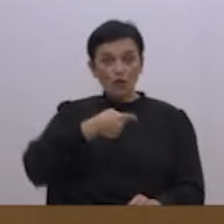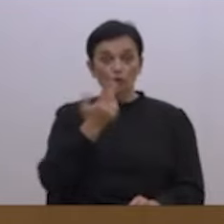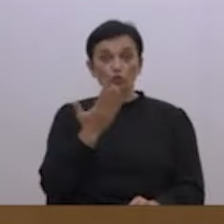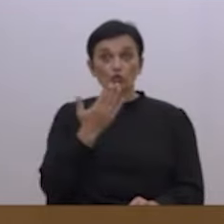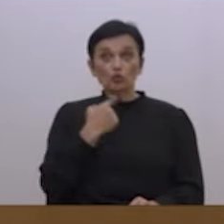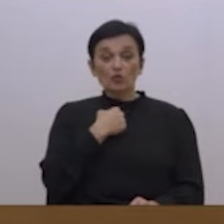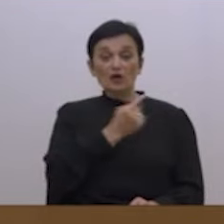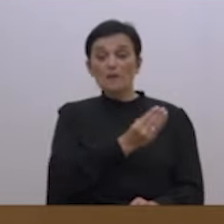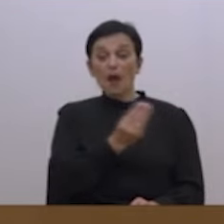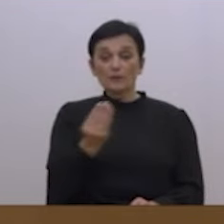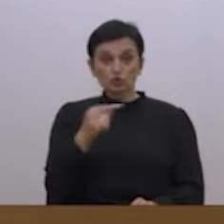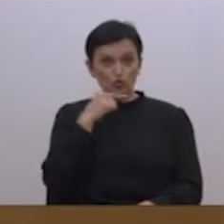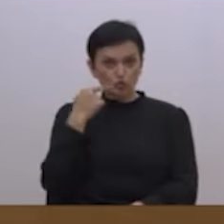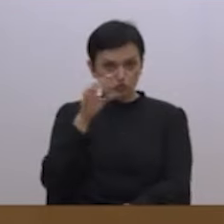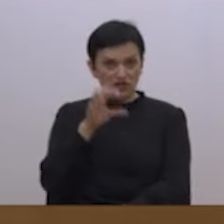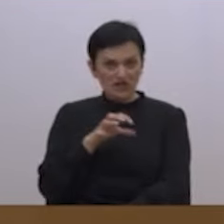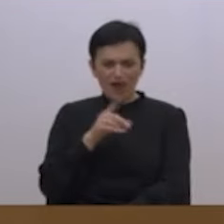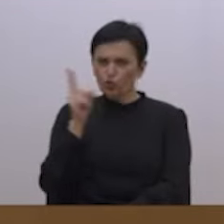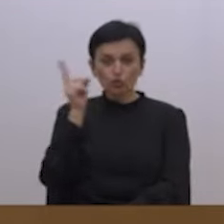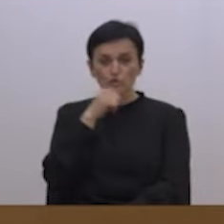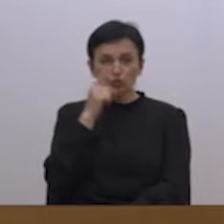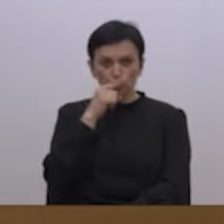ხმა მისცემთ რუსულ კანონს.